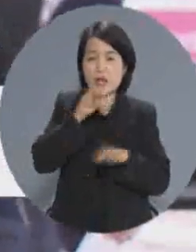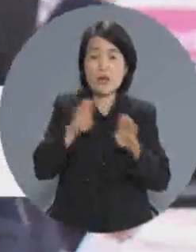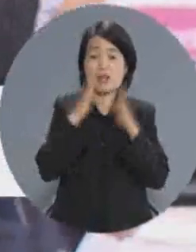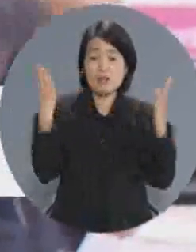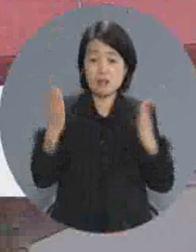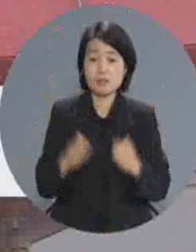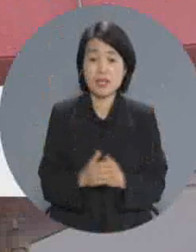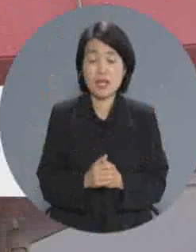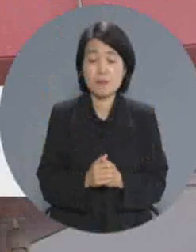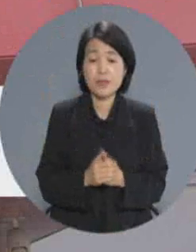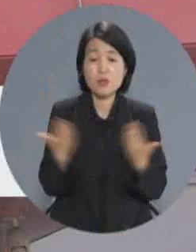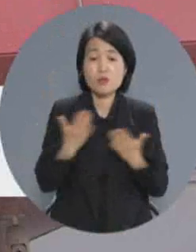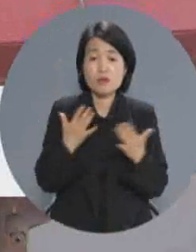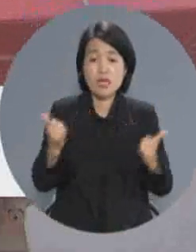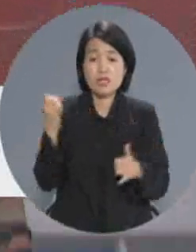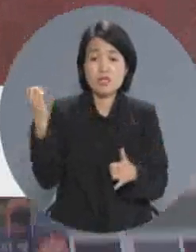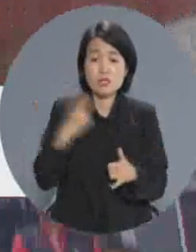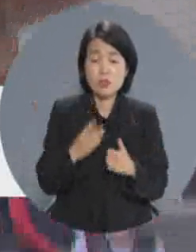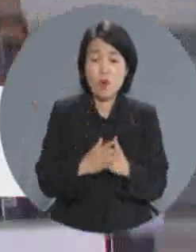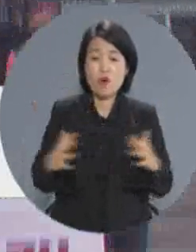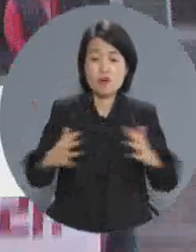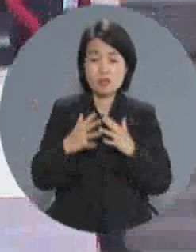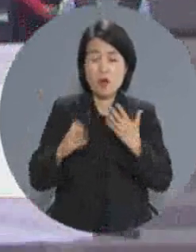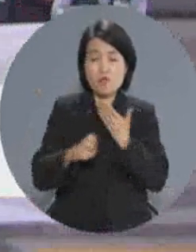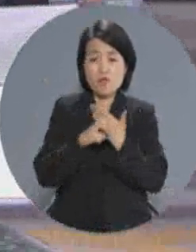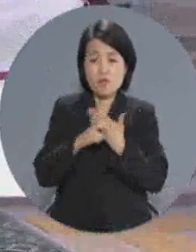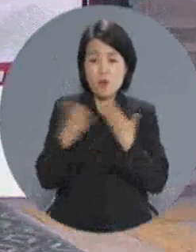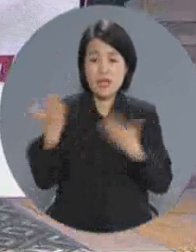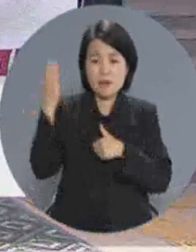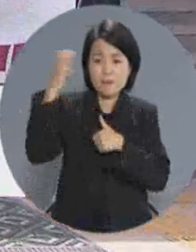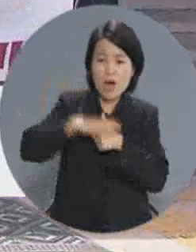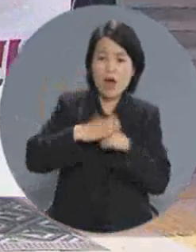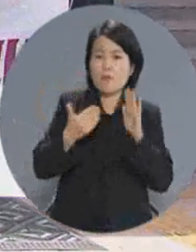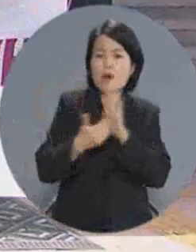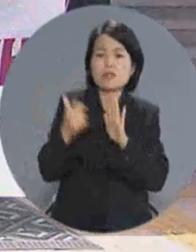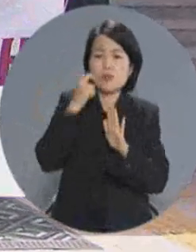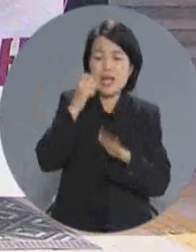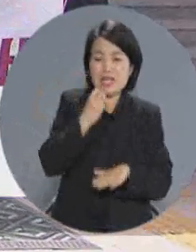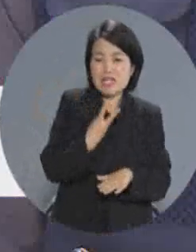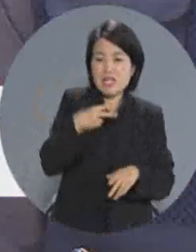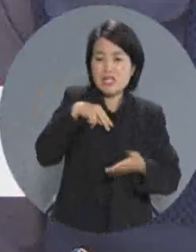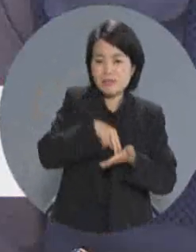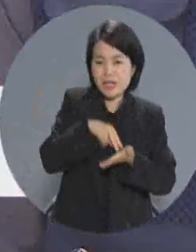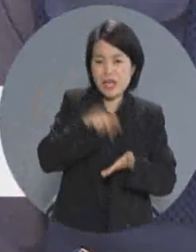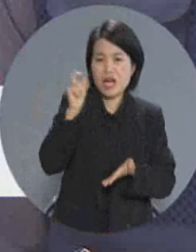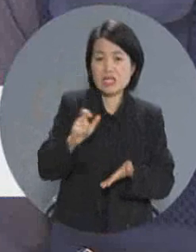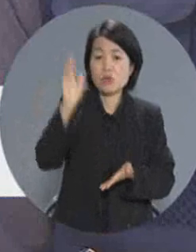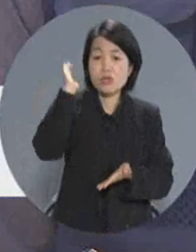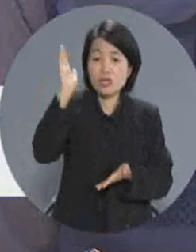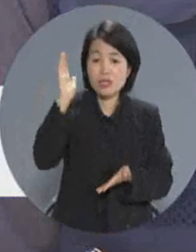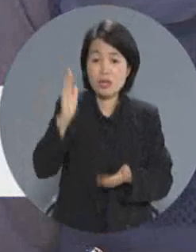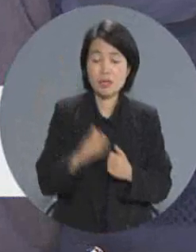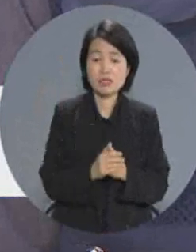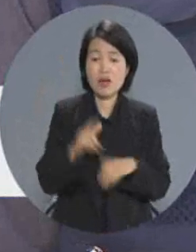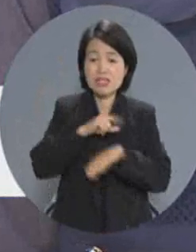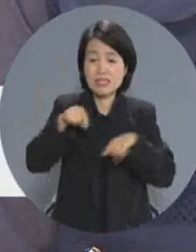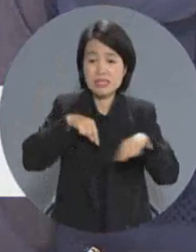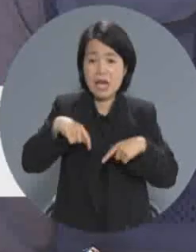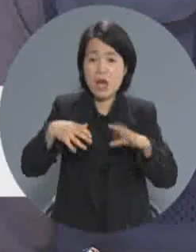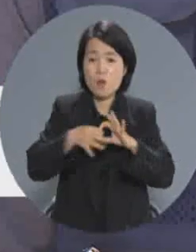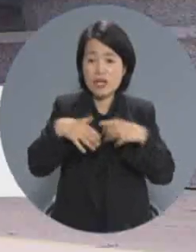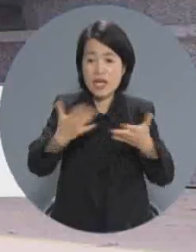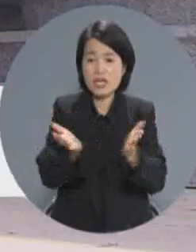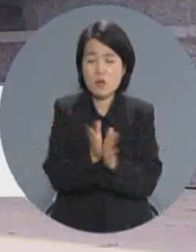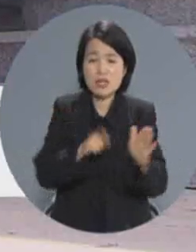열었습니다. 노동자들은 또 건설사의 불법 도급 요구를 거부할 수 없는 을의 입장임을 강조하면서 지자체와